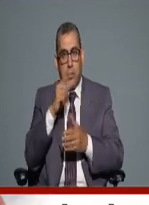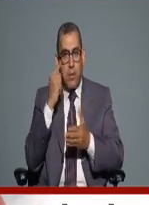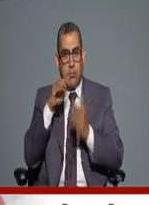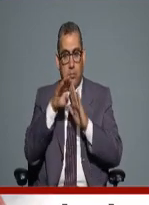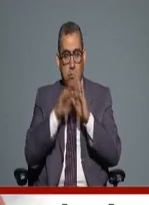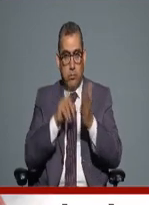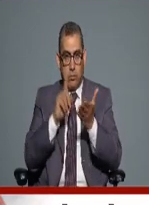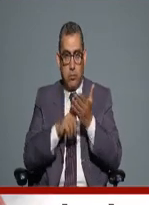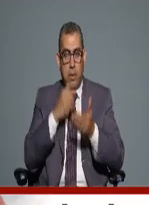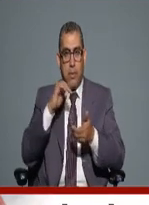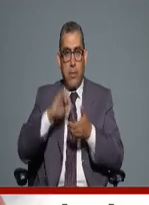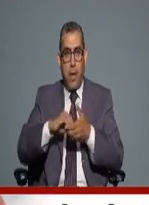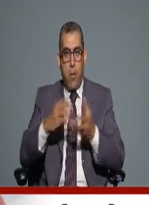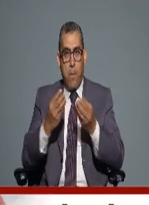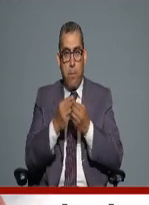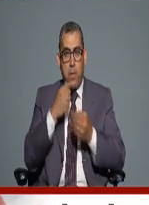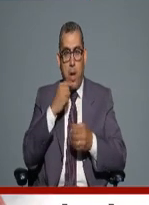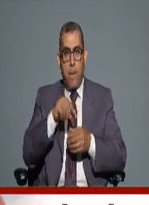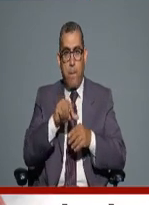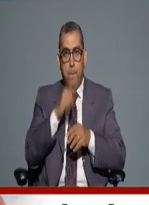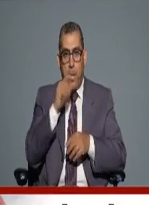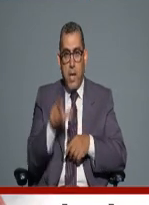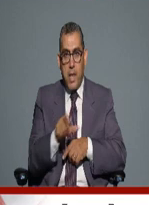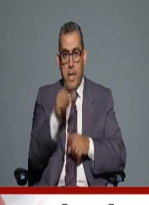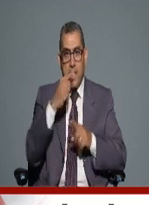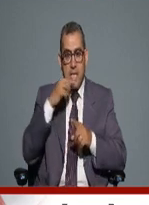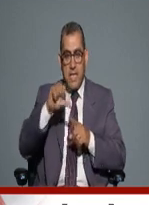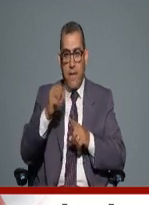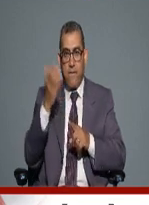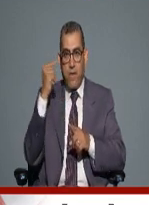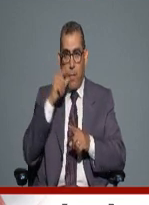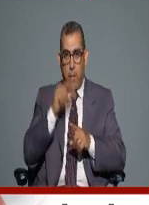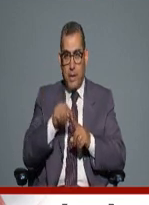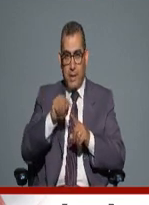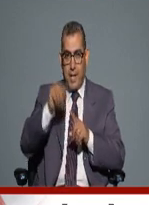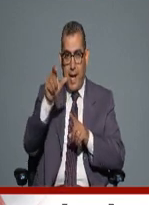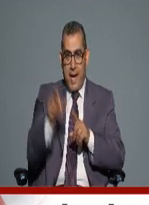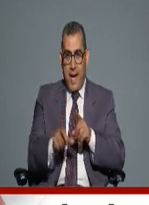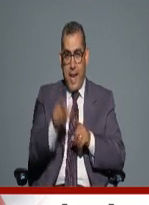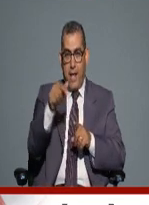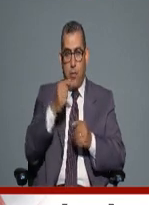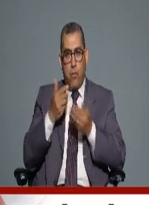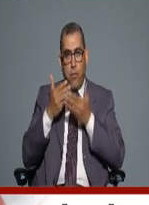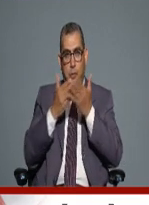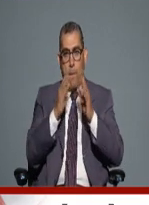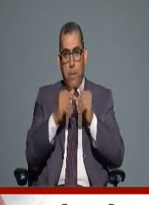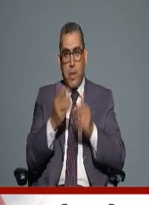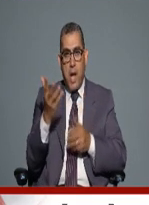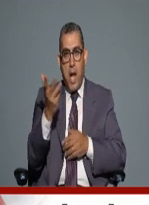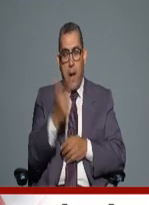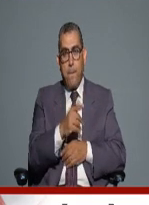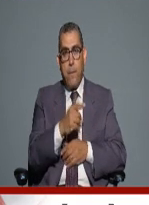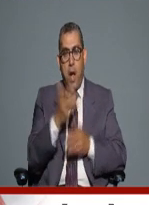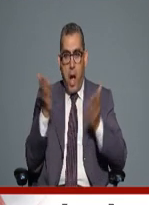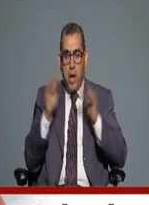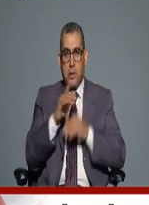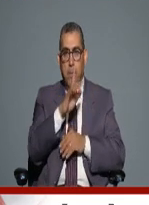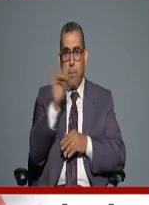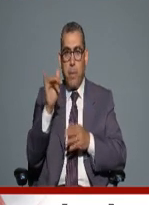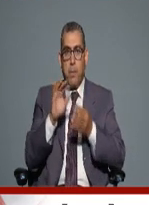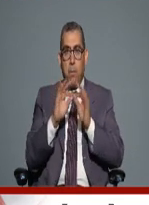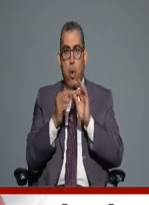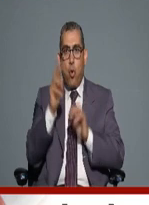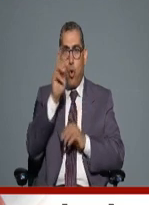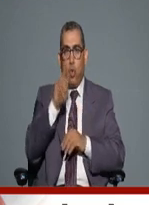أقول التعاون مع دول حوض النيل في التسع سنوات السابقة يمكن أنفقت عليه الدولة المصرية أكثر من 100